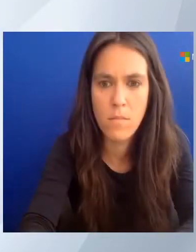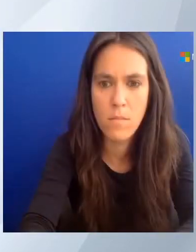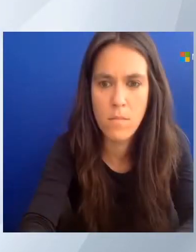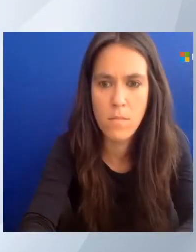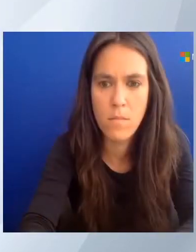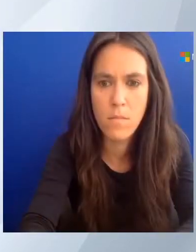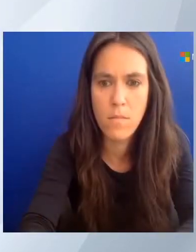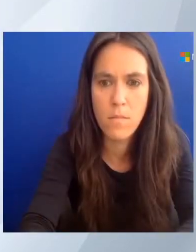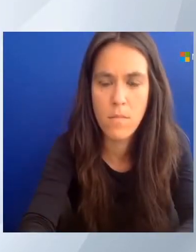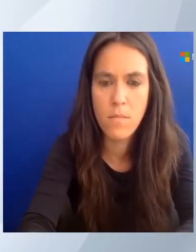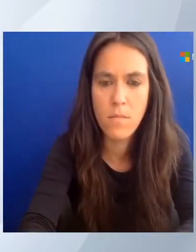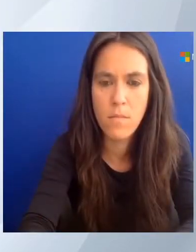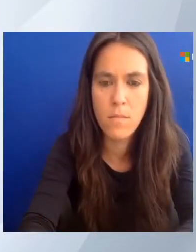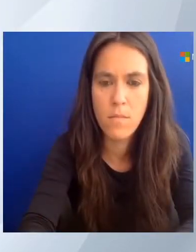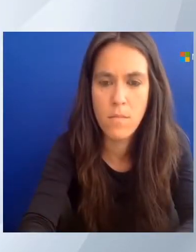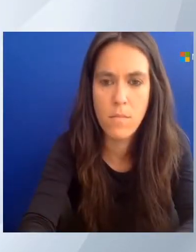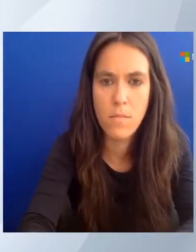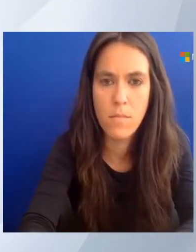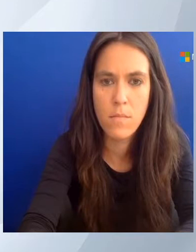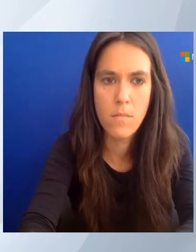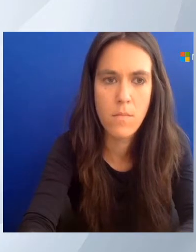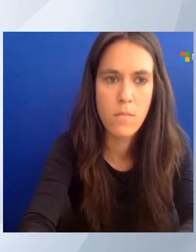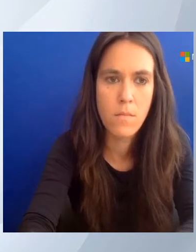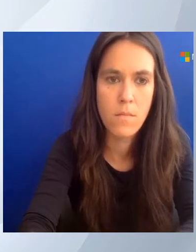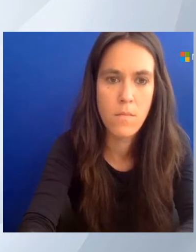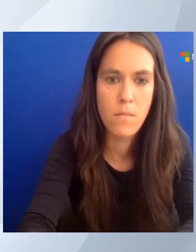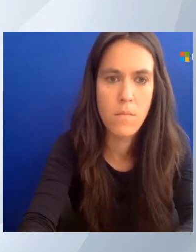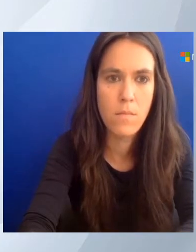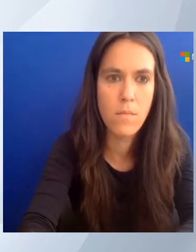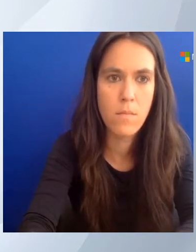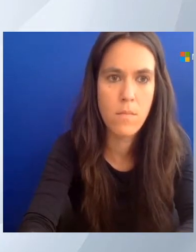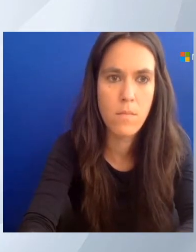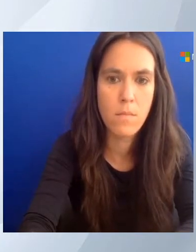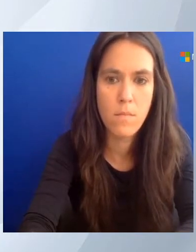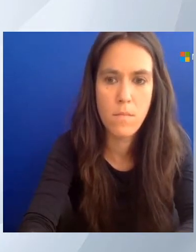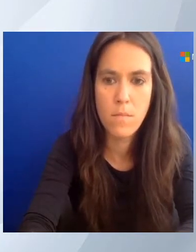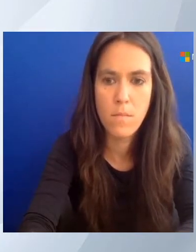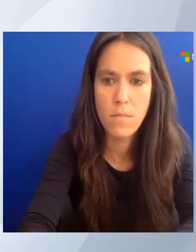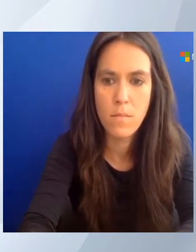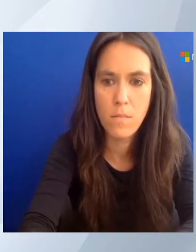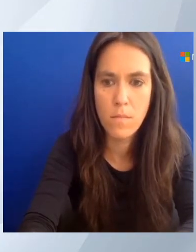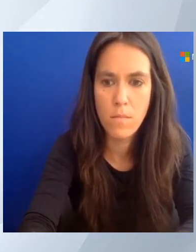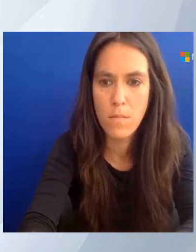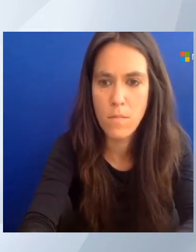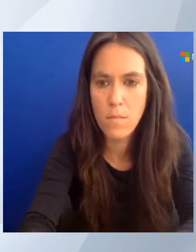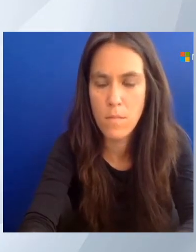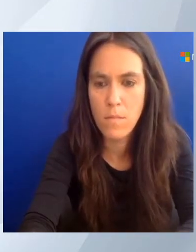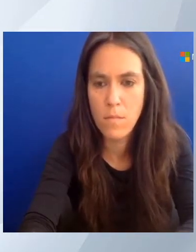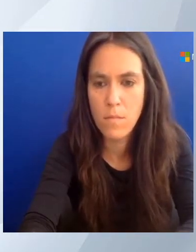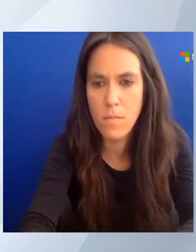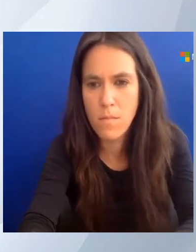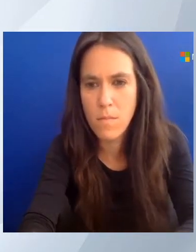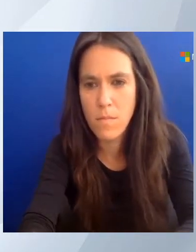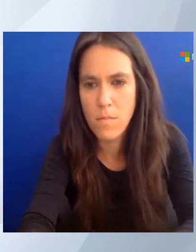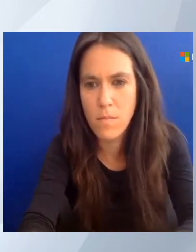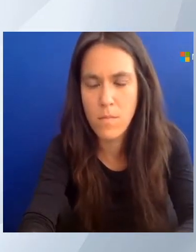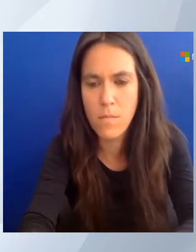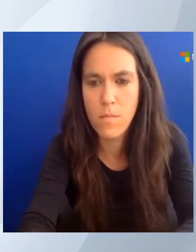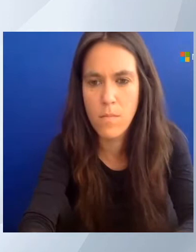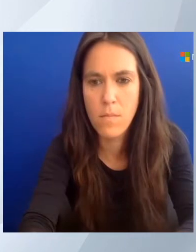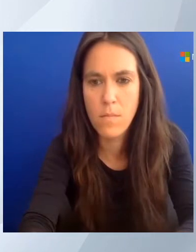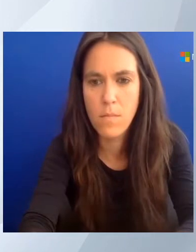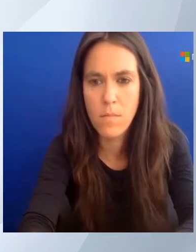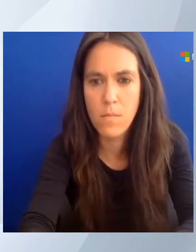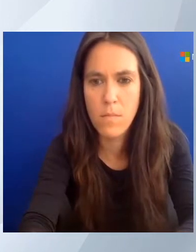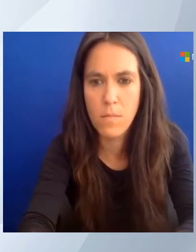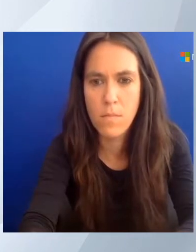Hallo iedereen, welkom terug naar de Virtual Azure Community Day. Voor de mensen die me kennen, mijn naam is Xelke Zaal. En ik